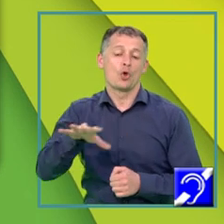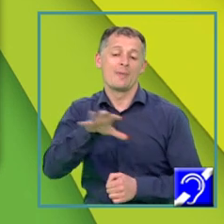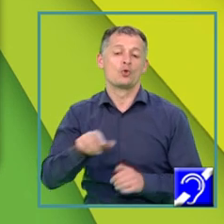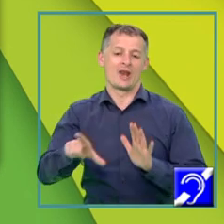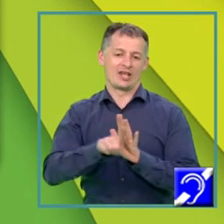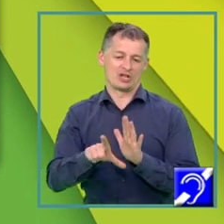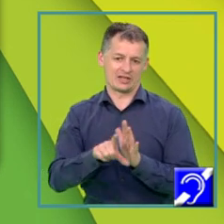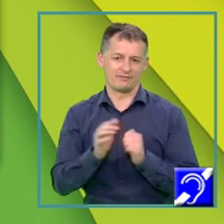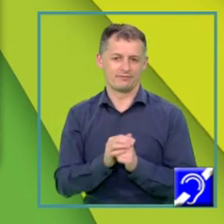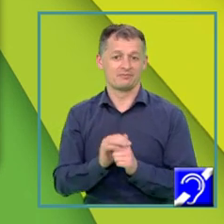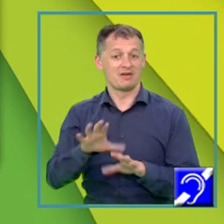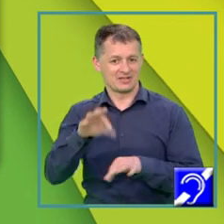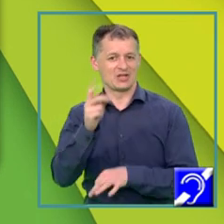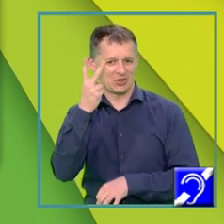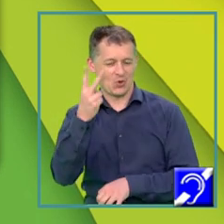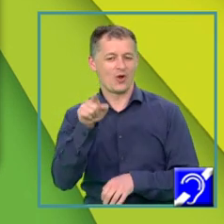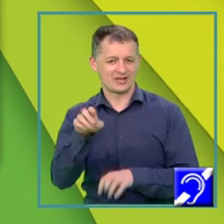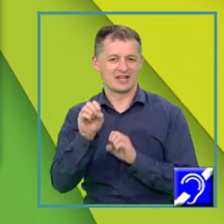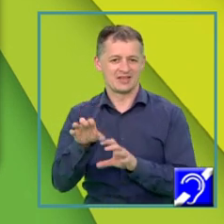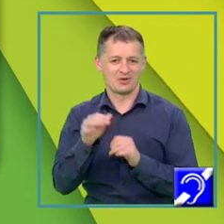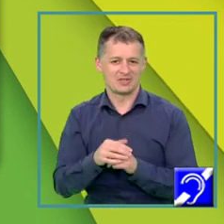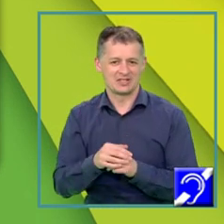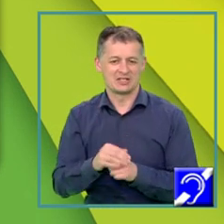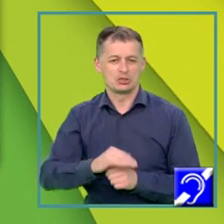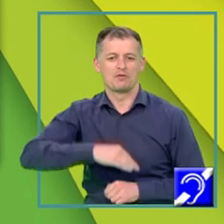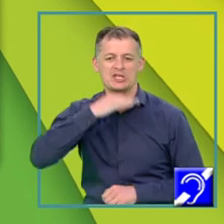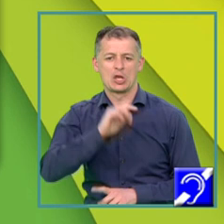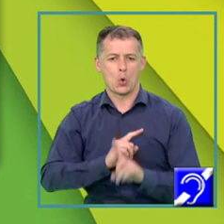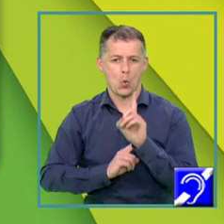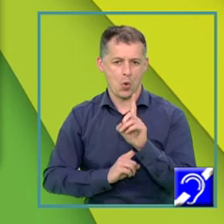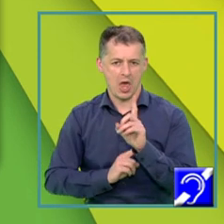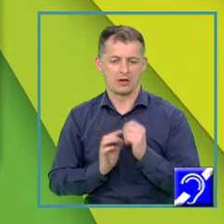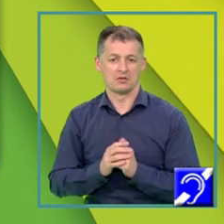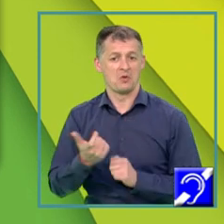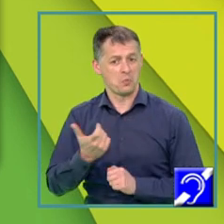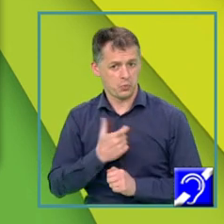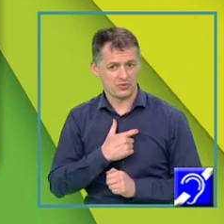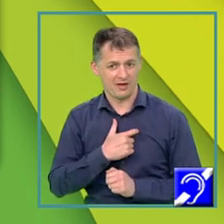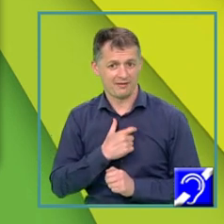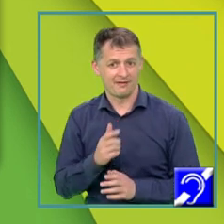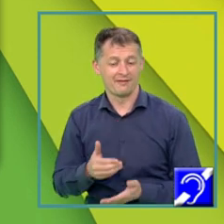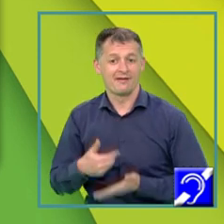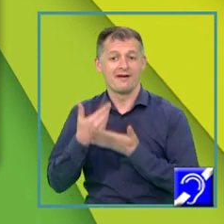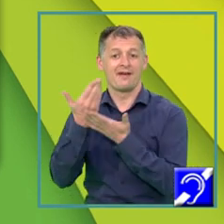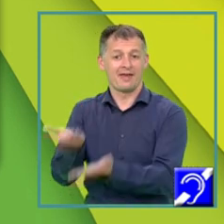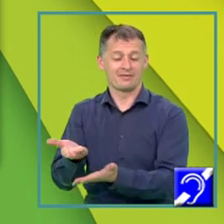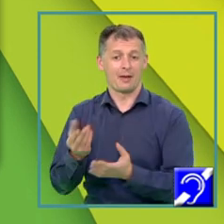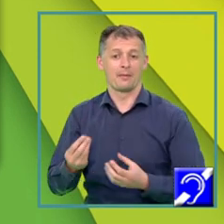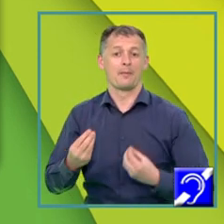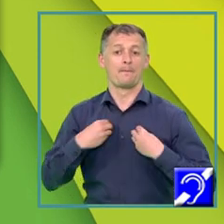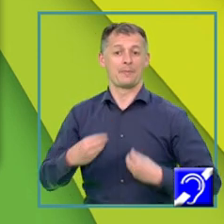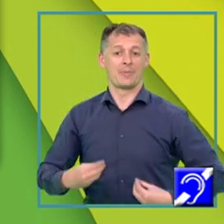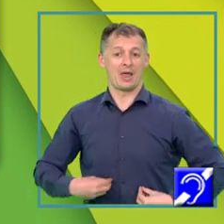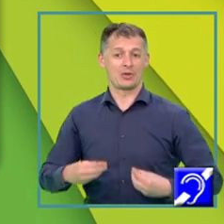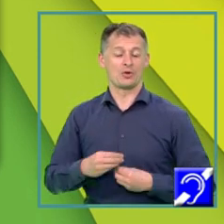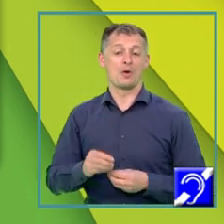V-am găsit în sursă două astfel de informații. Este suficientă una. Putea înainta Parlamentului propriile